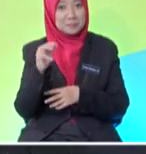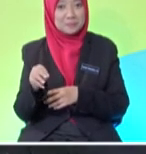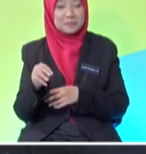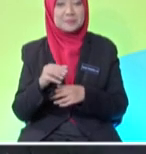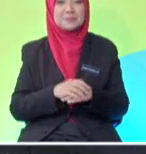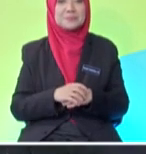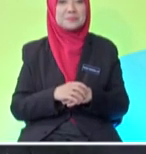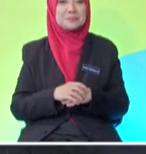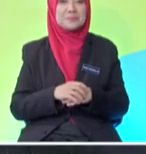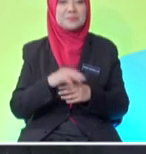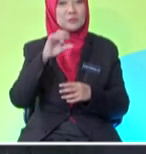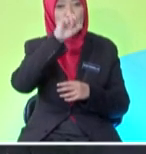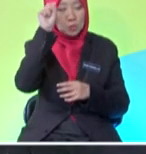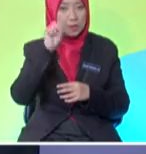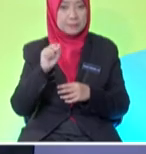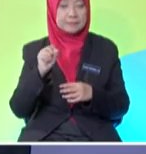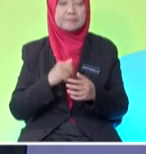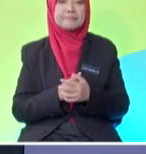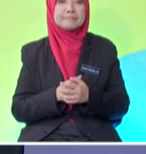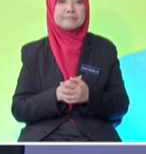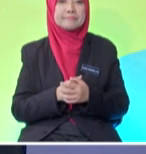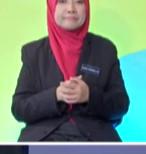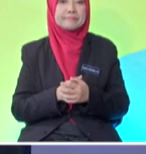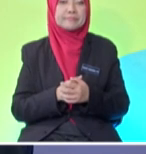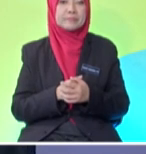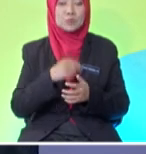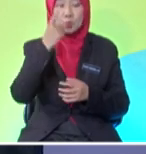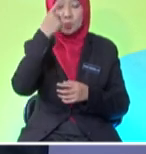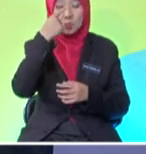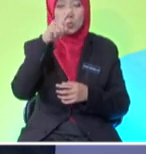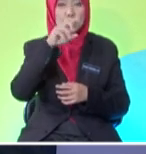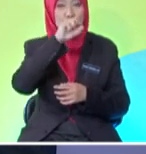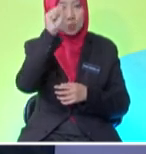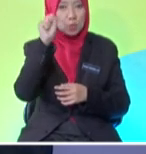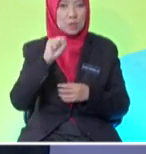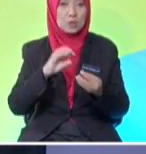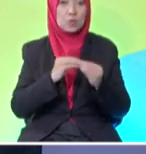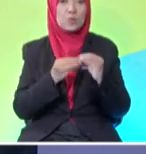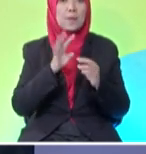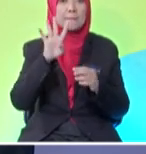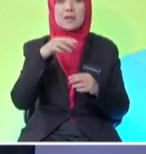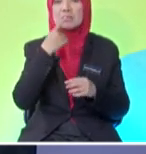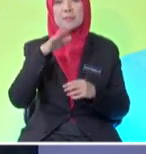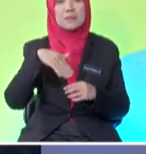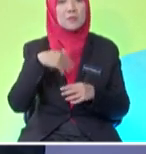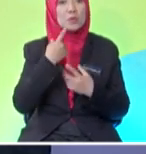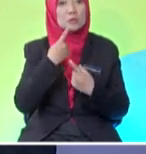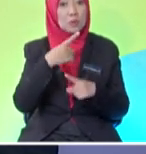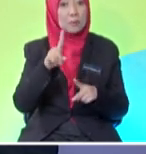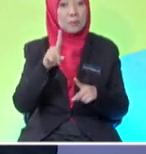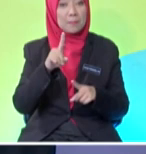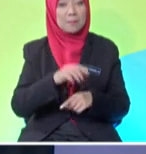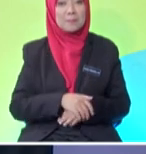berikutnya oke oke bagi soal dan 24 ini Oke siapa lagi yang belum jawab lagi